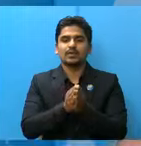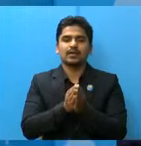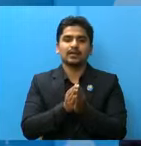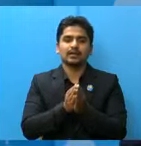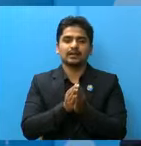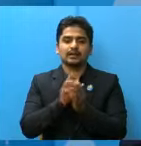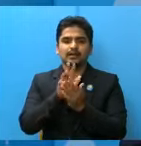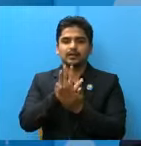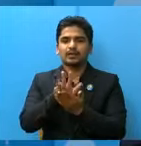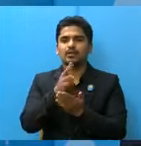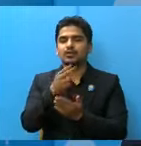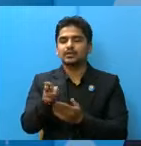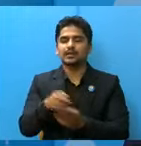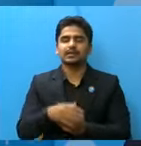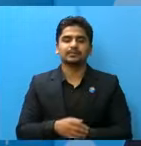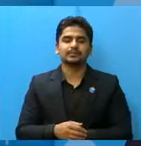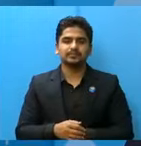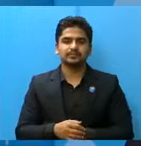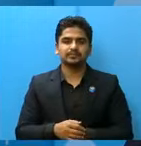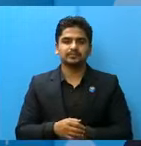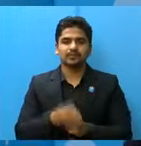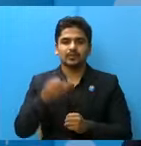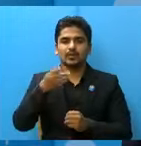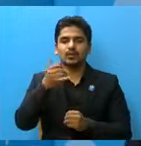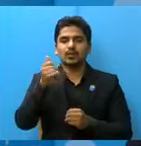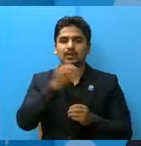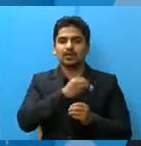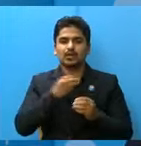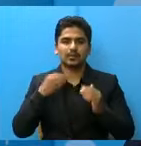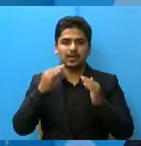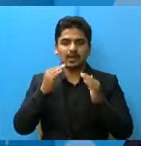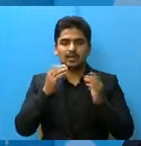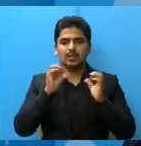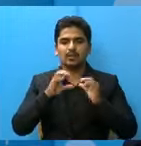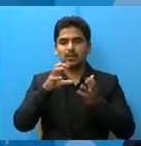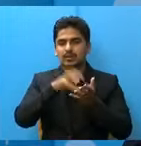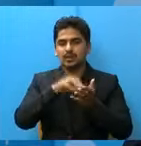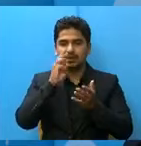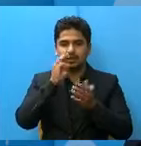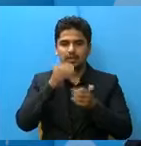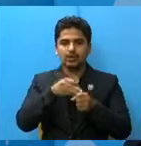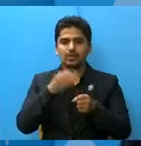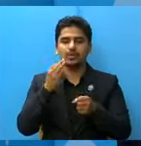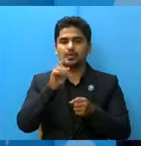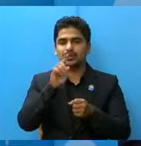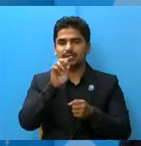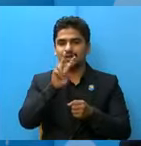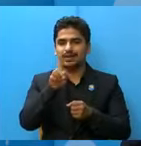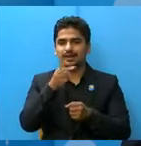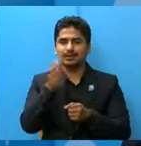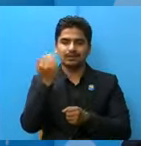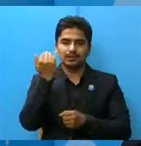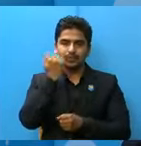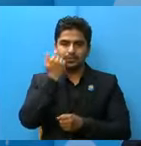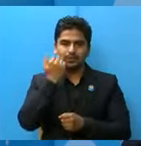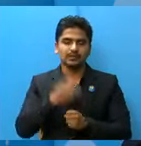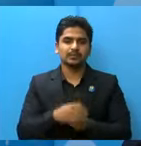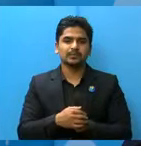9 जना तुलिखेल अस्पताल प्रयोक्षालामा दनुशा का 21 जना पुरुष,